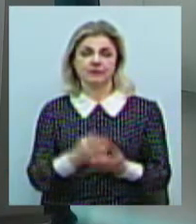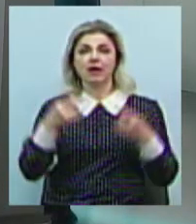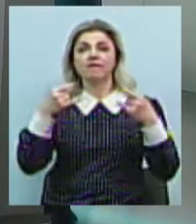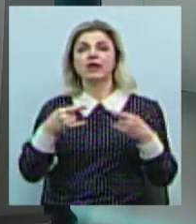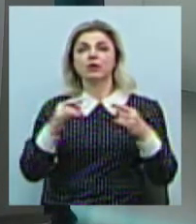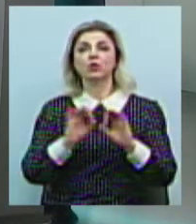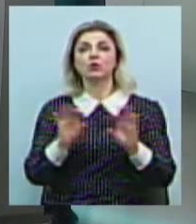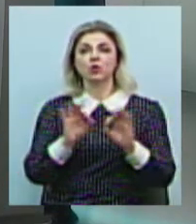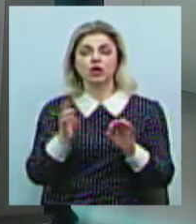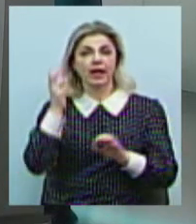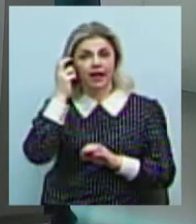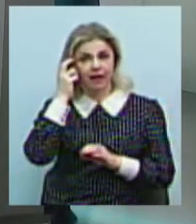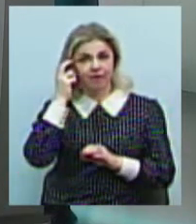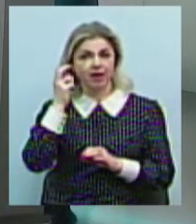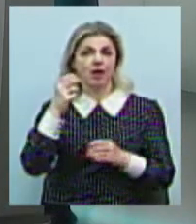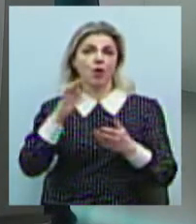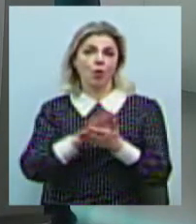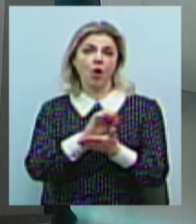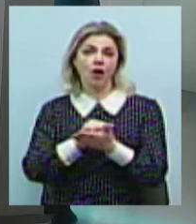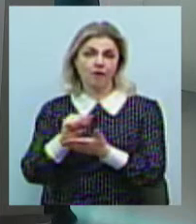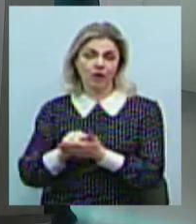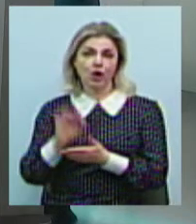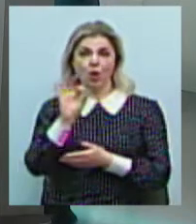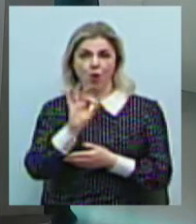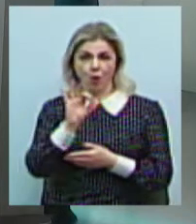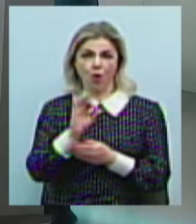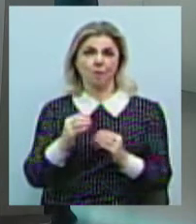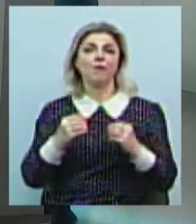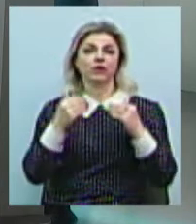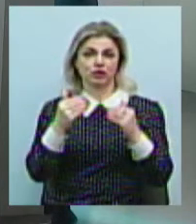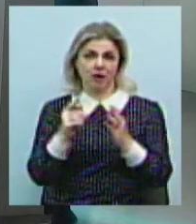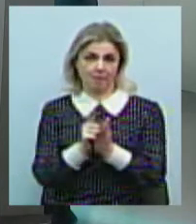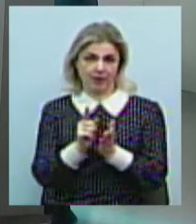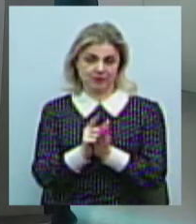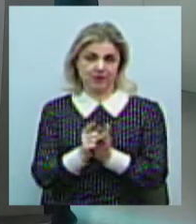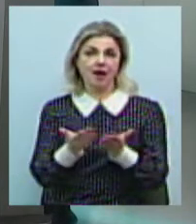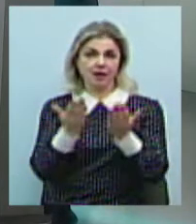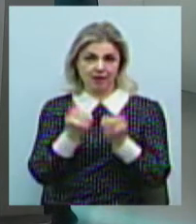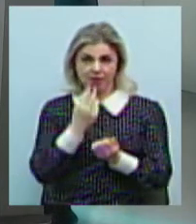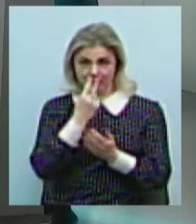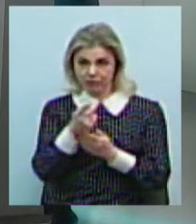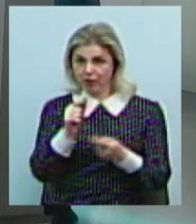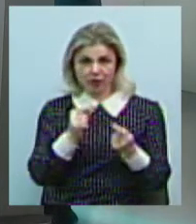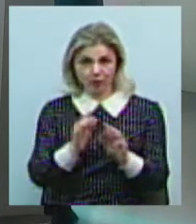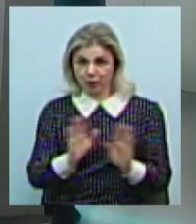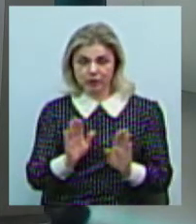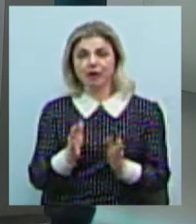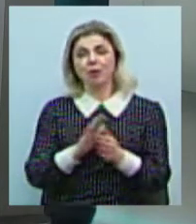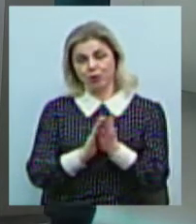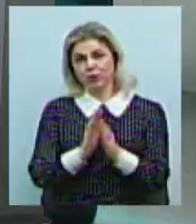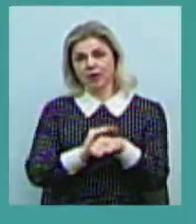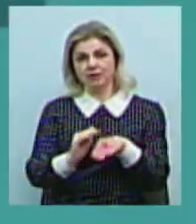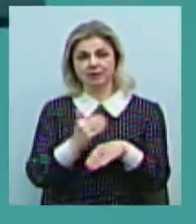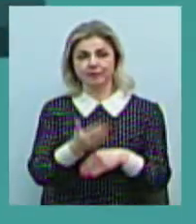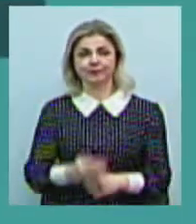відеосюжет наших київських колег про індексацію пенсії. Давайте його подивимось. Ви не заперечуєте, Олександр Вікторович? Давайте, будь ласка.